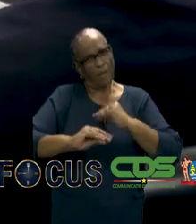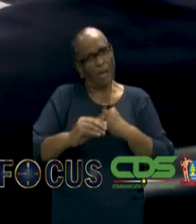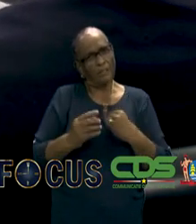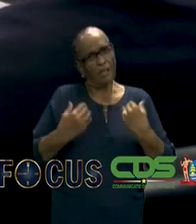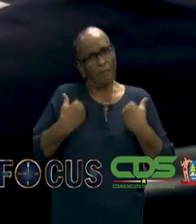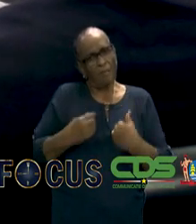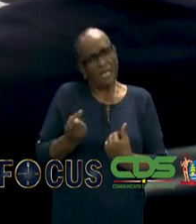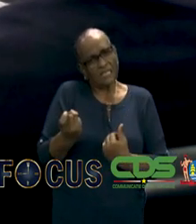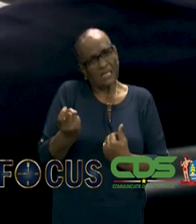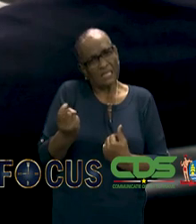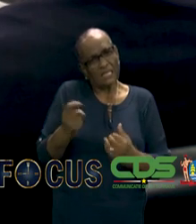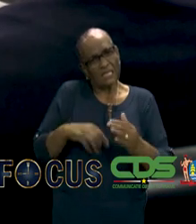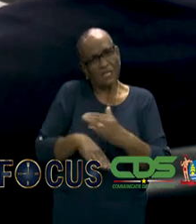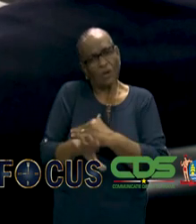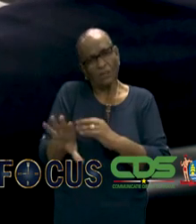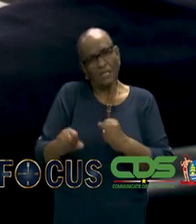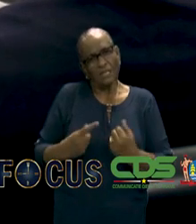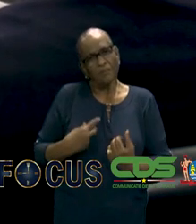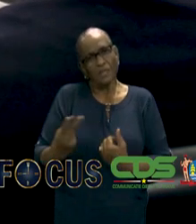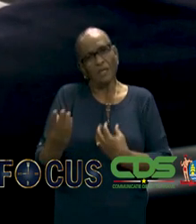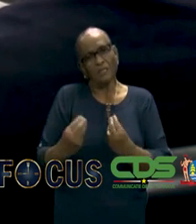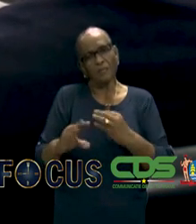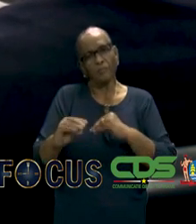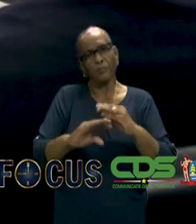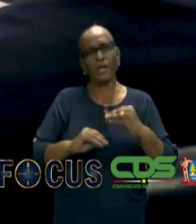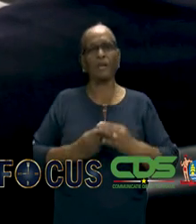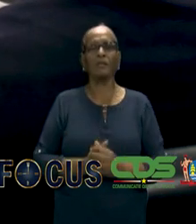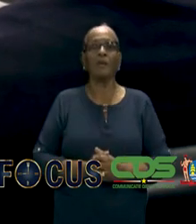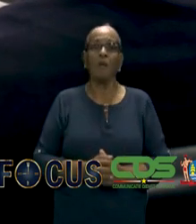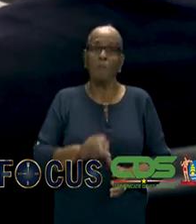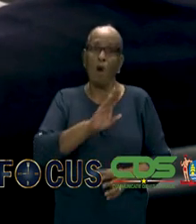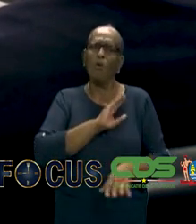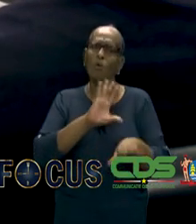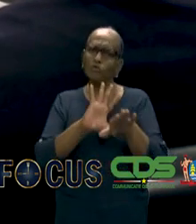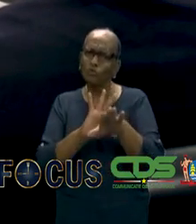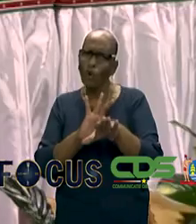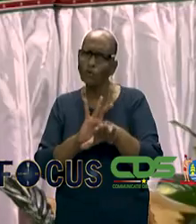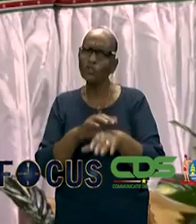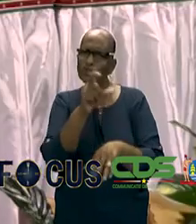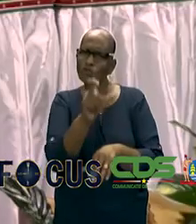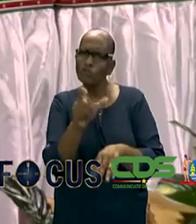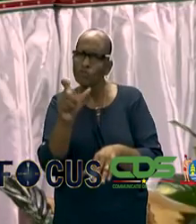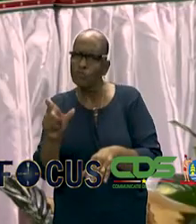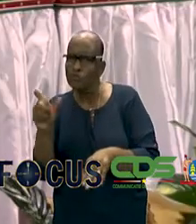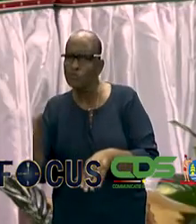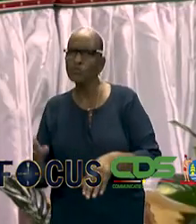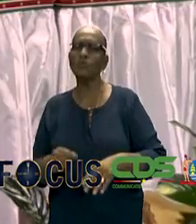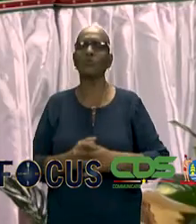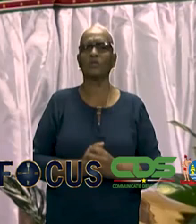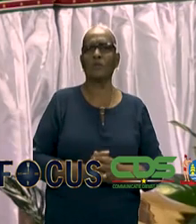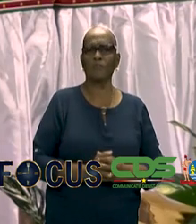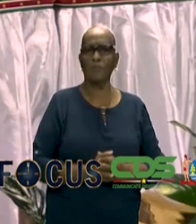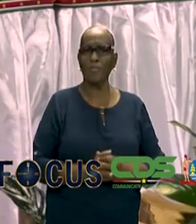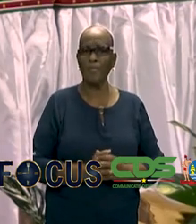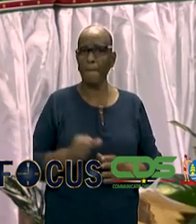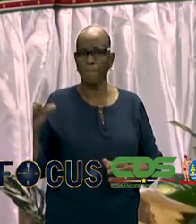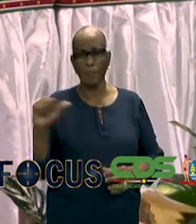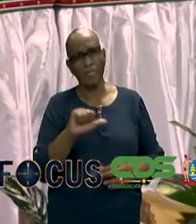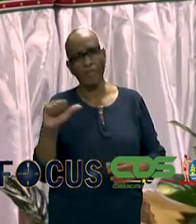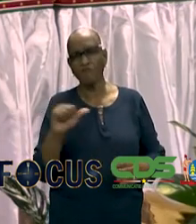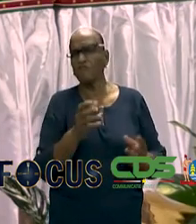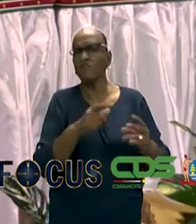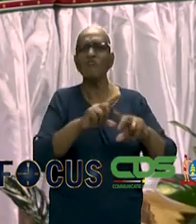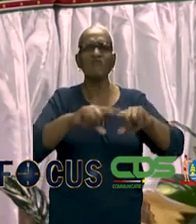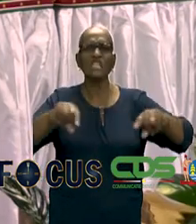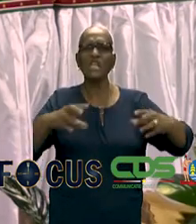geïnteresseerde ondernemers. En niet alleen ondernemers, maar ook medische consultants. Ik denk aan Siemens, ik denk aan Philips. Er zijn een